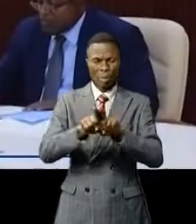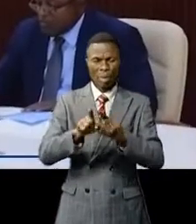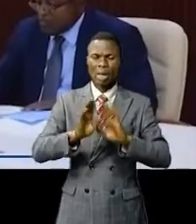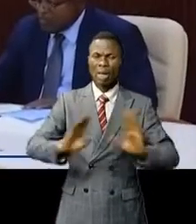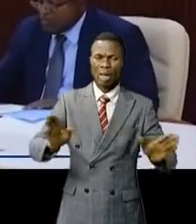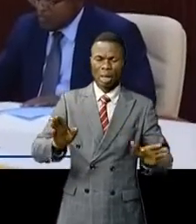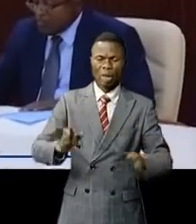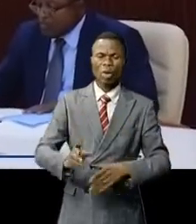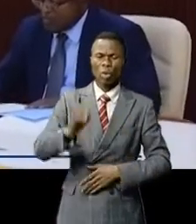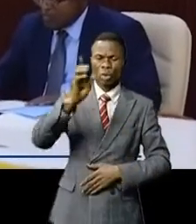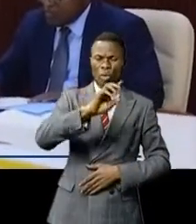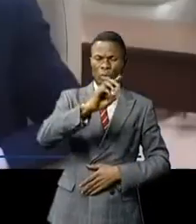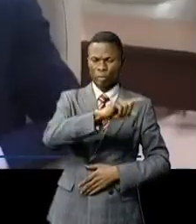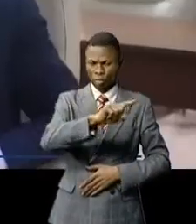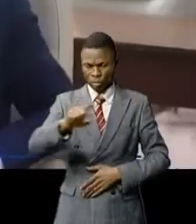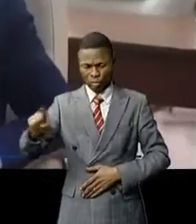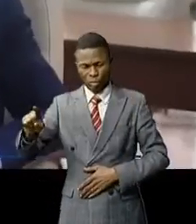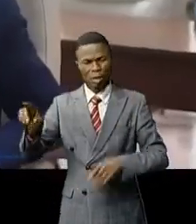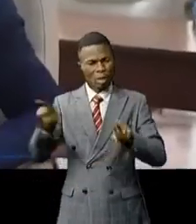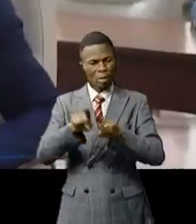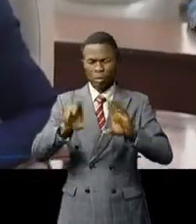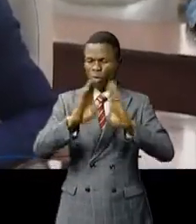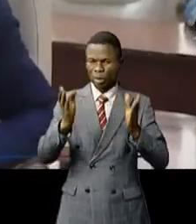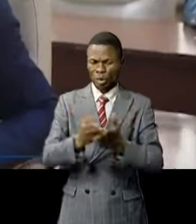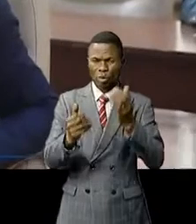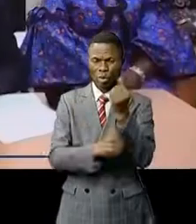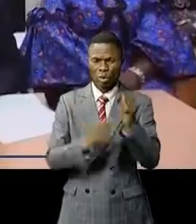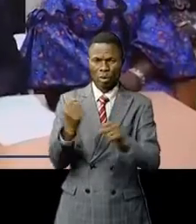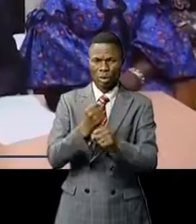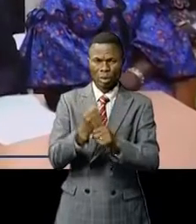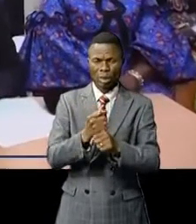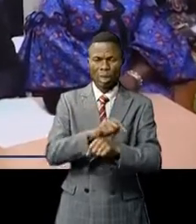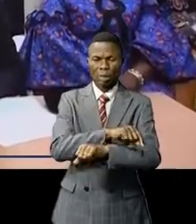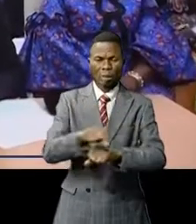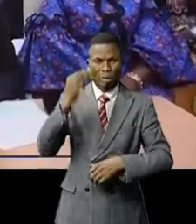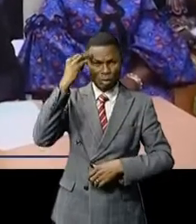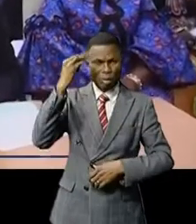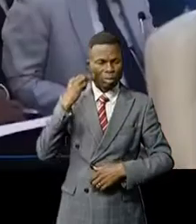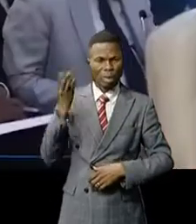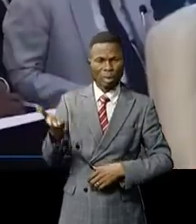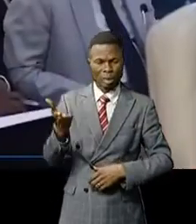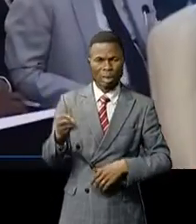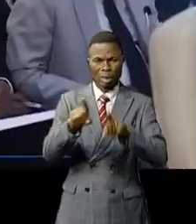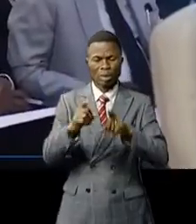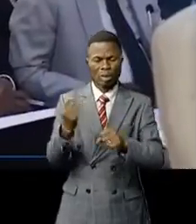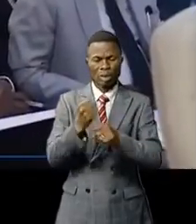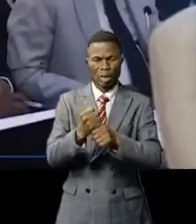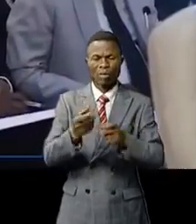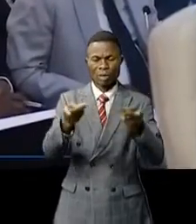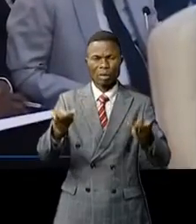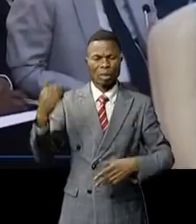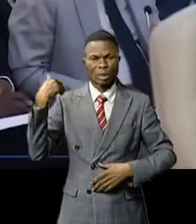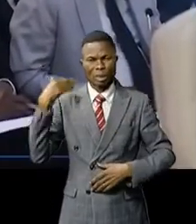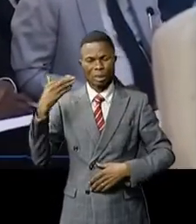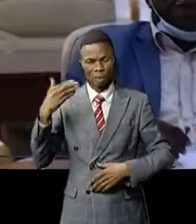compétences horizontales communes à toutes les administrations centrales des ministères, institutions et services publics. Mais